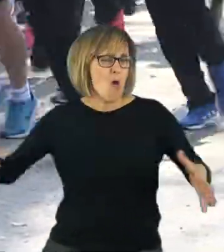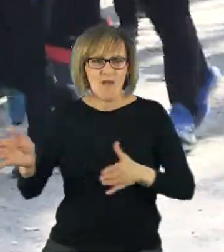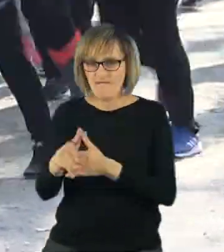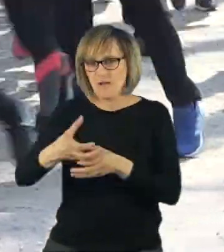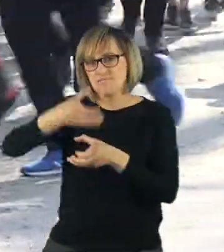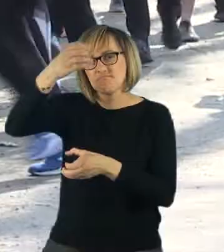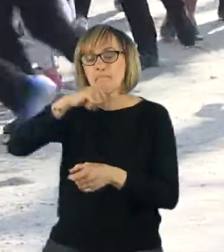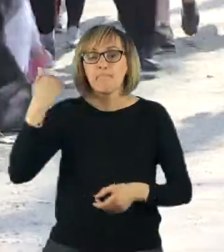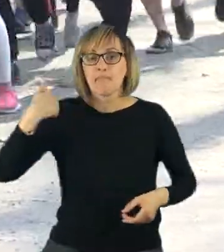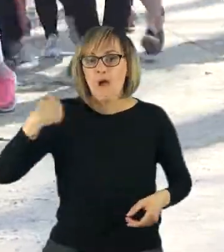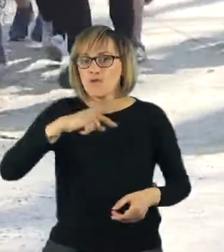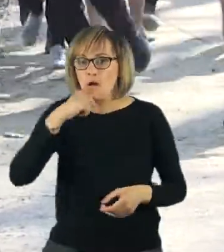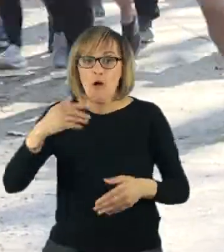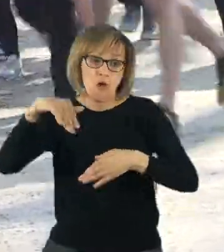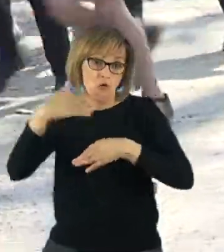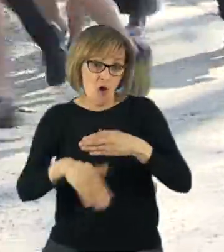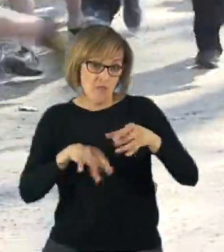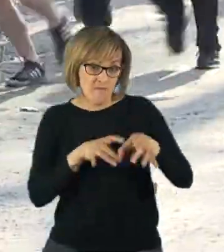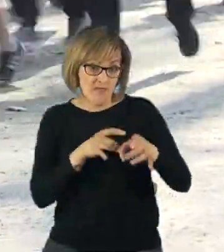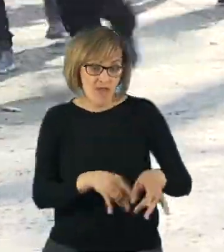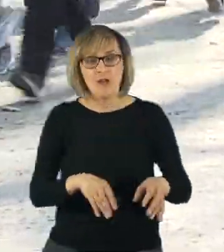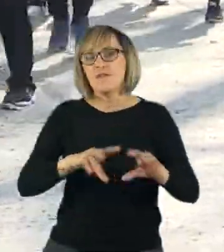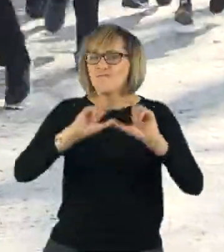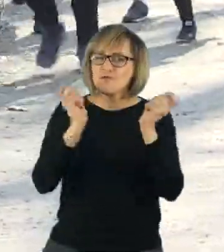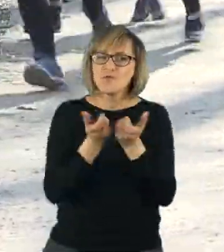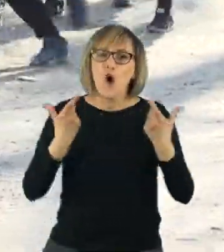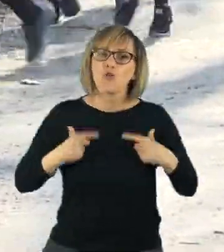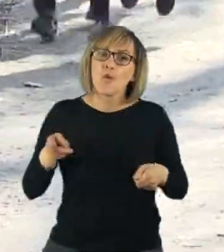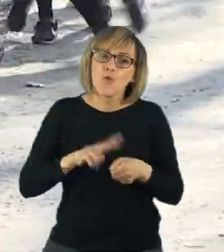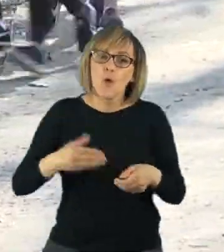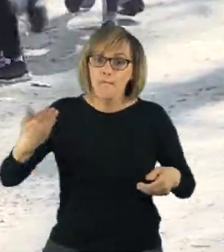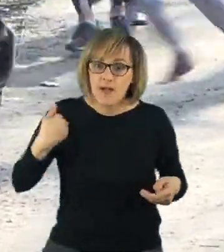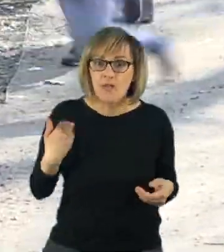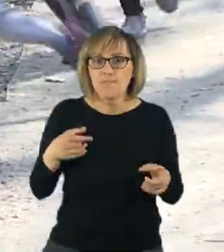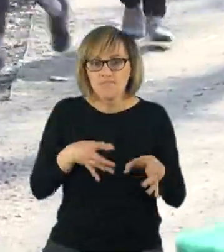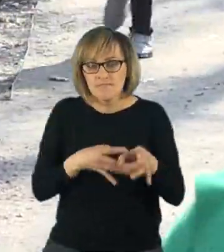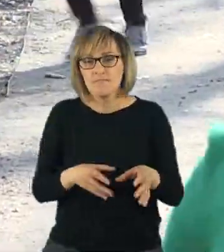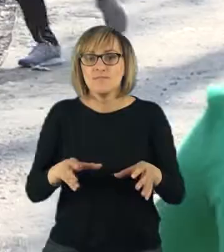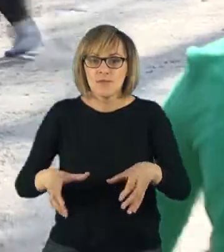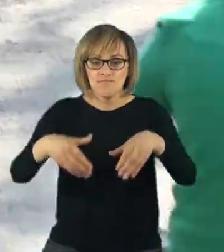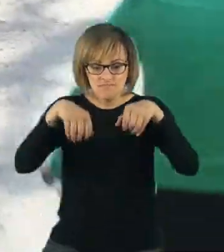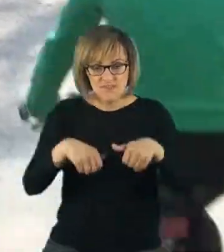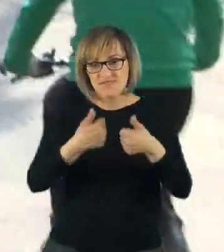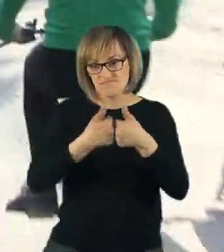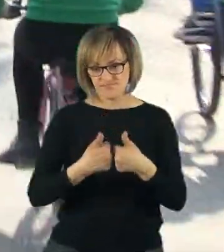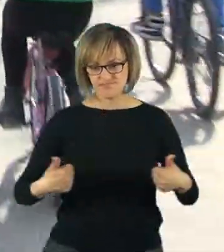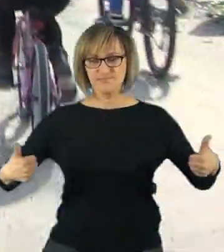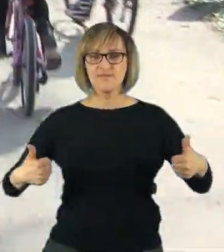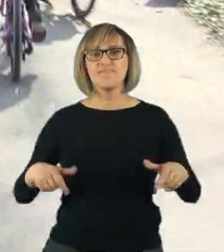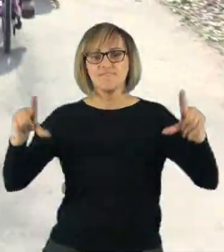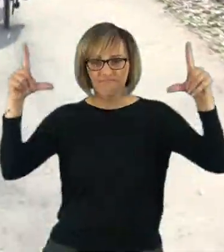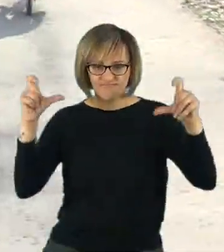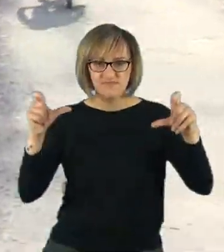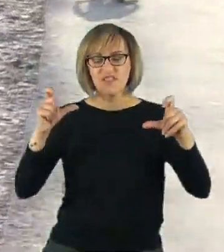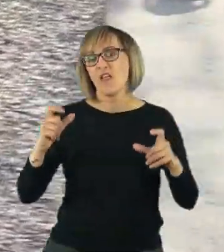biało-czerwona. I po skończeniu biegu uczestnicy stają nad tą flagą i wychodzi